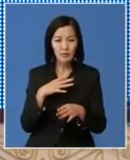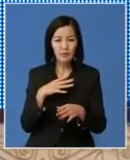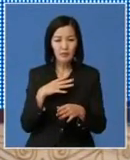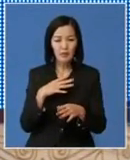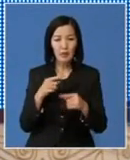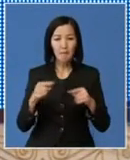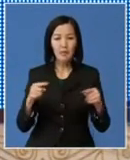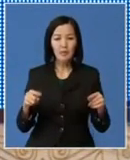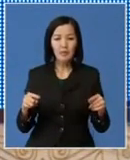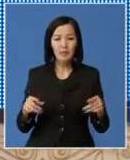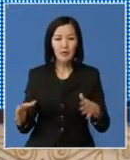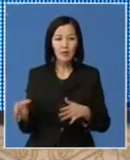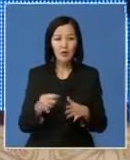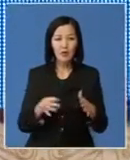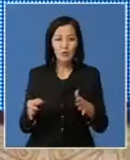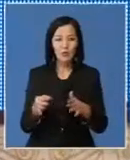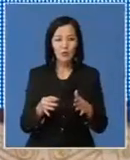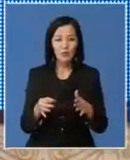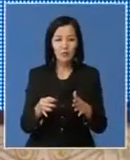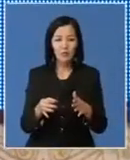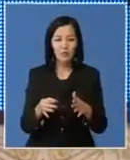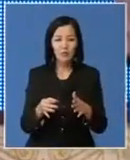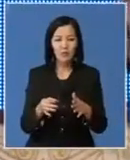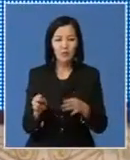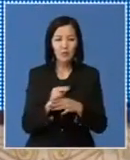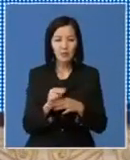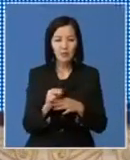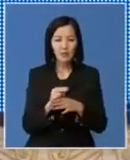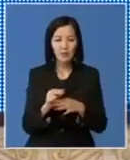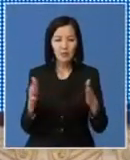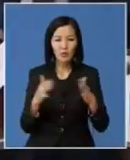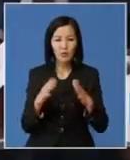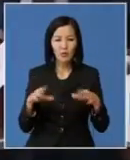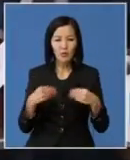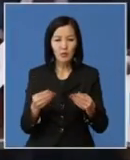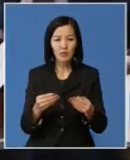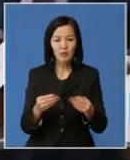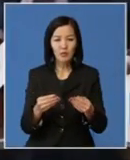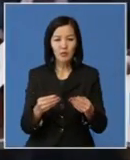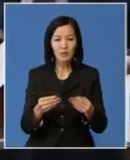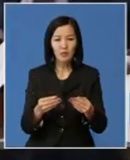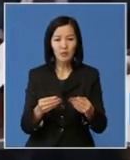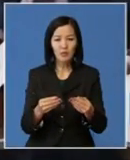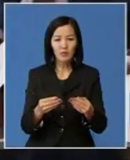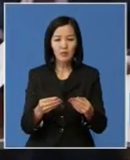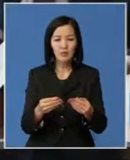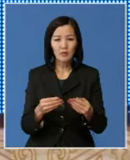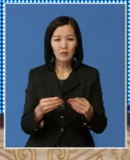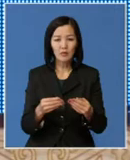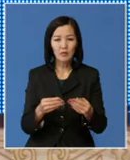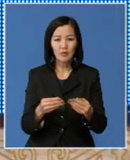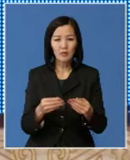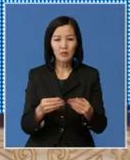басқа облыстар айтады, келсеңдер біз сендерге 2 миллион береміз, сендерге үй береміз басқа. Мен бергенде не бересің дейді. Мен айтамын,